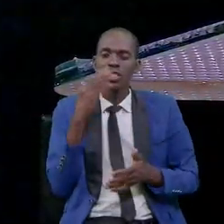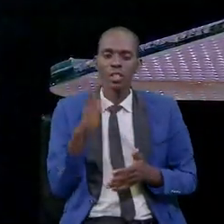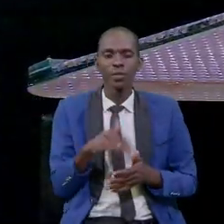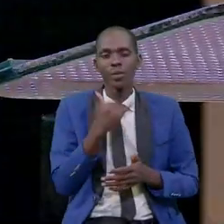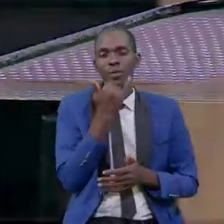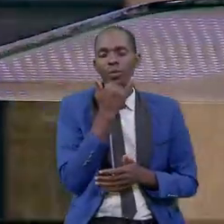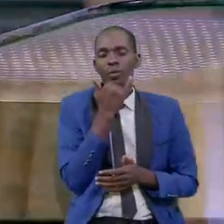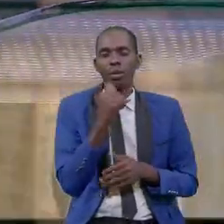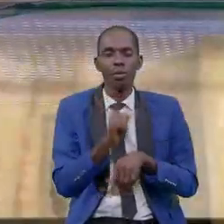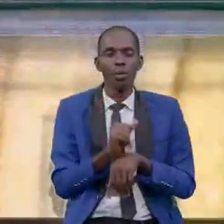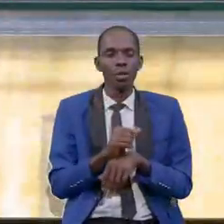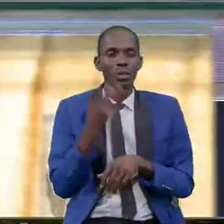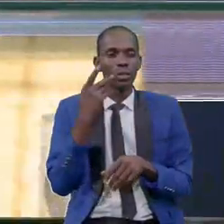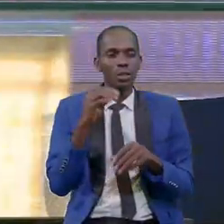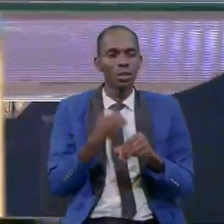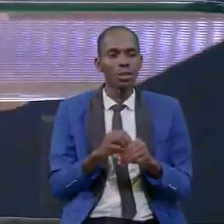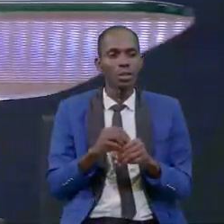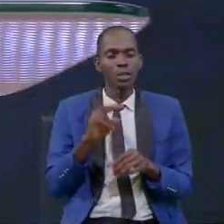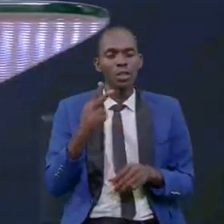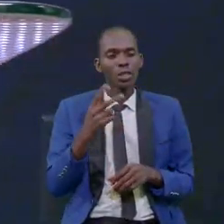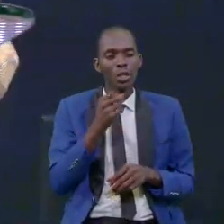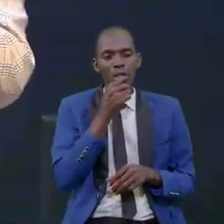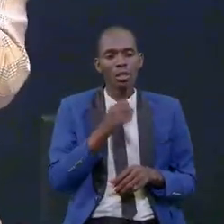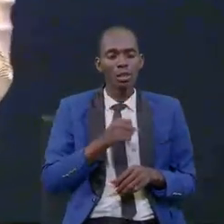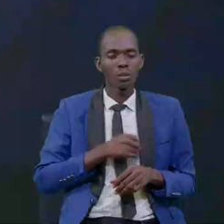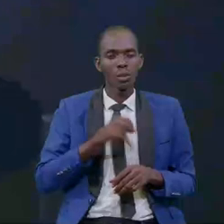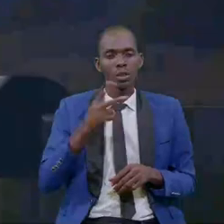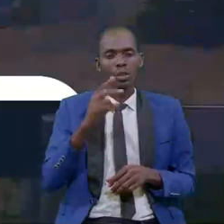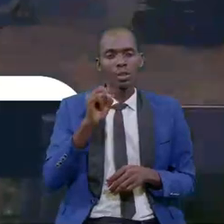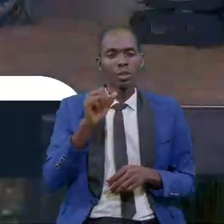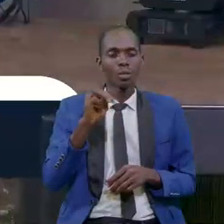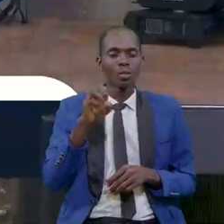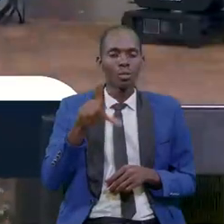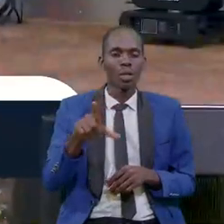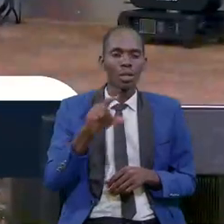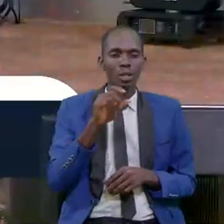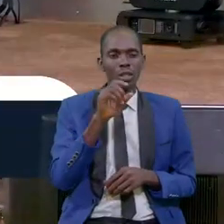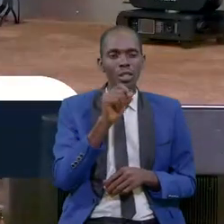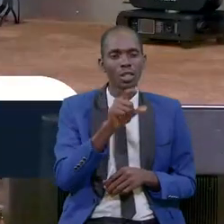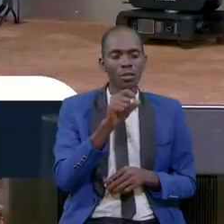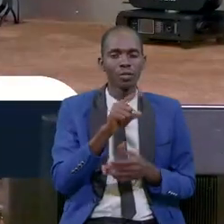mal. Voyons chapitre 11, verset 14.